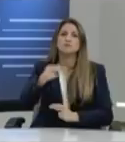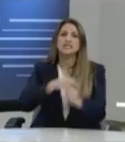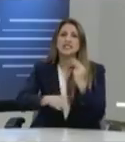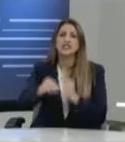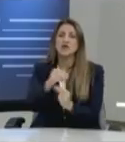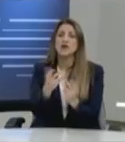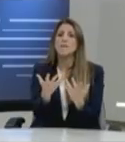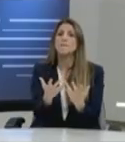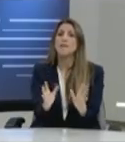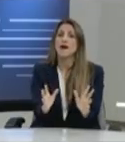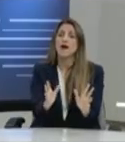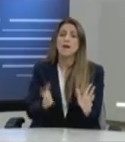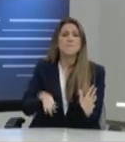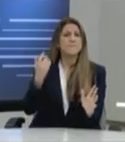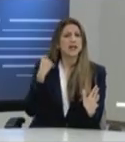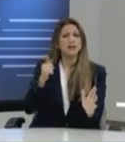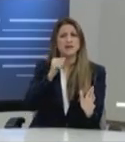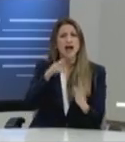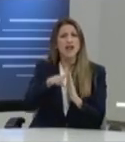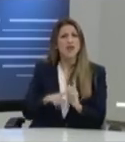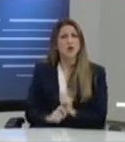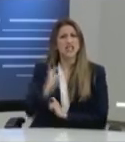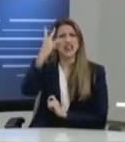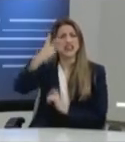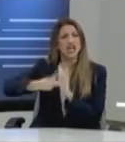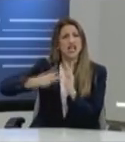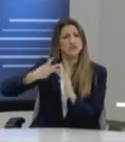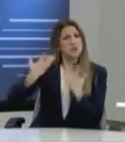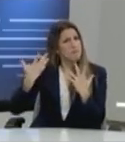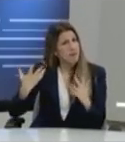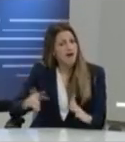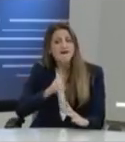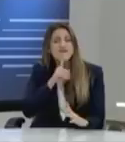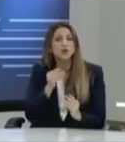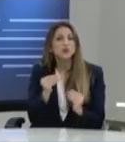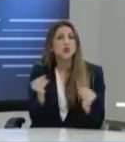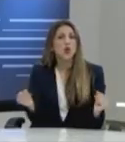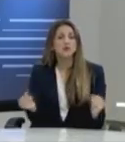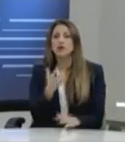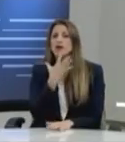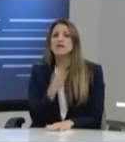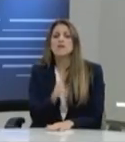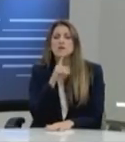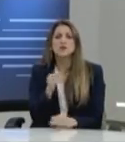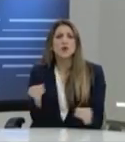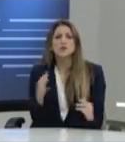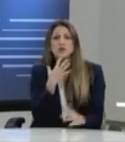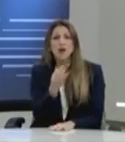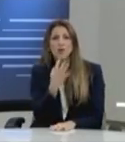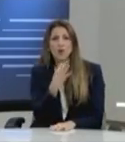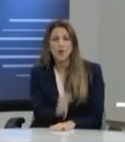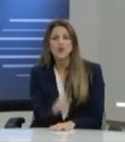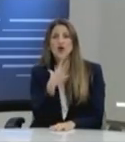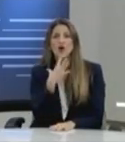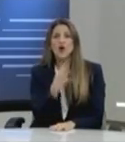ψηφοφορία, κύριε Πρόεδρε, σε όλες τις προηγούμενες αναθεωρήσεις. Και έγινε έτσι για τον απλούστατο λόγο ότι